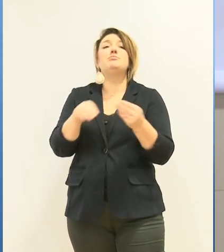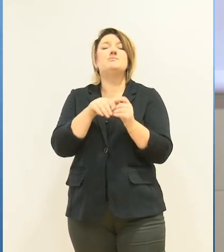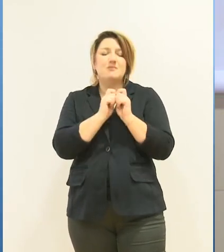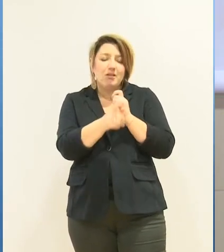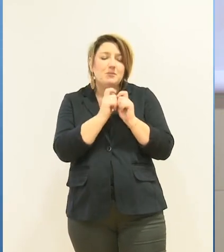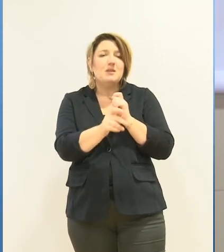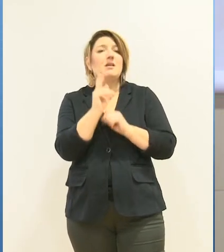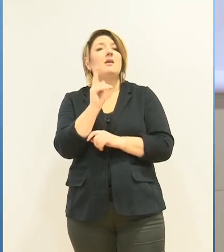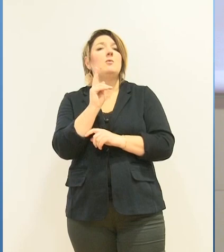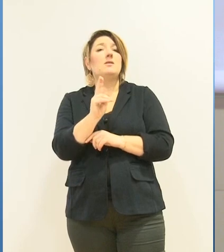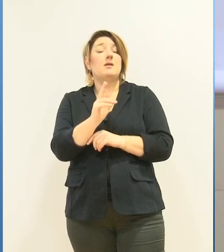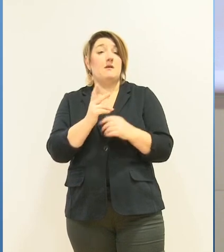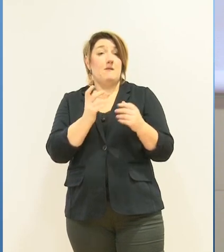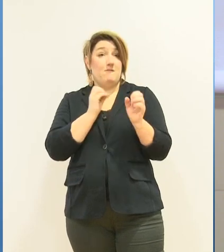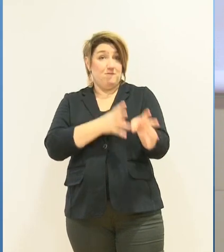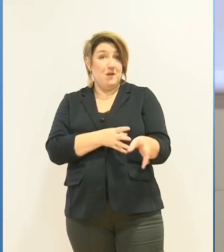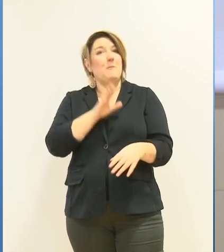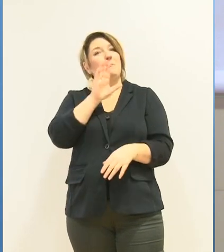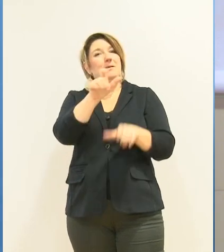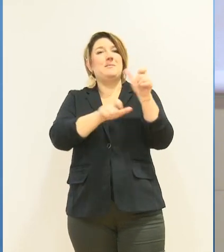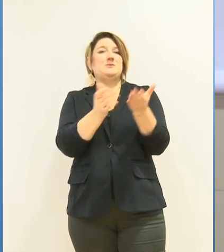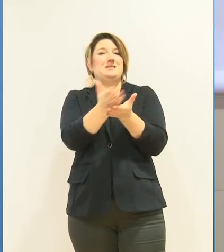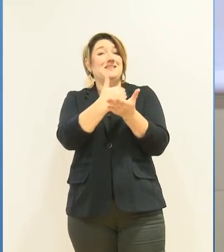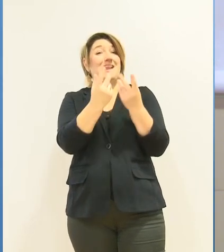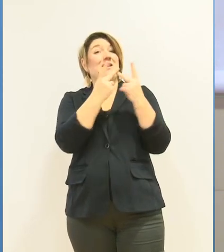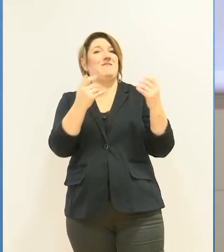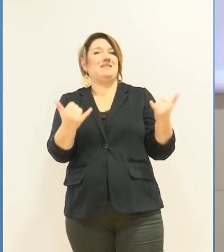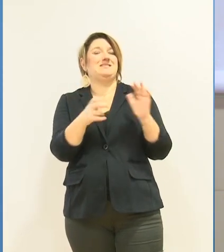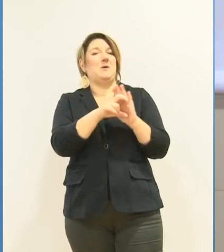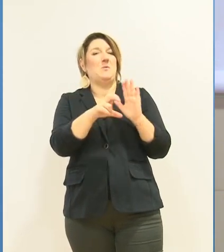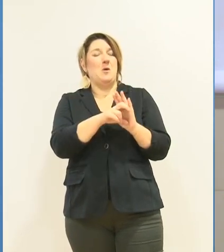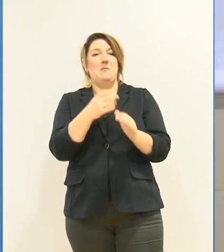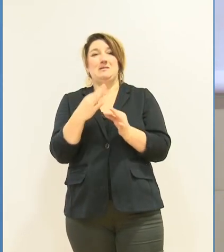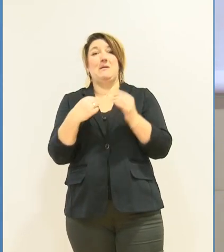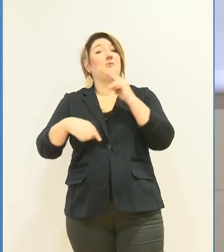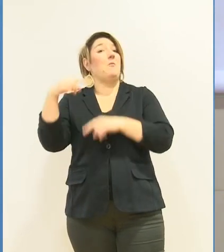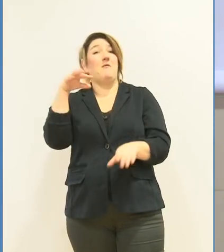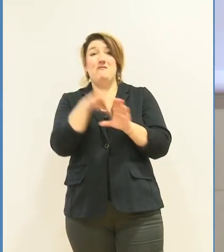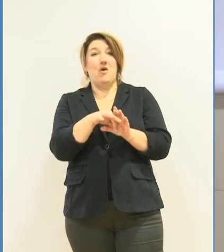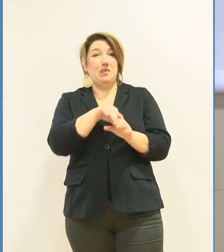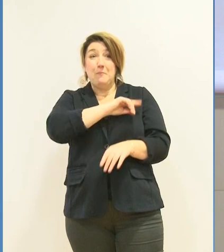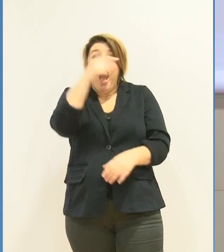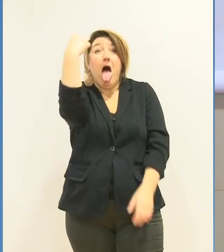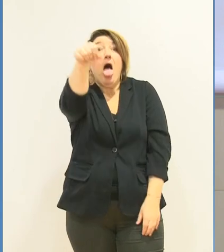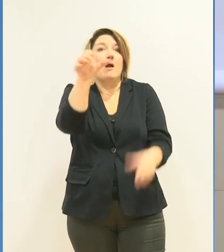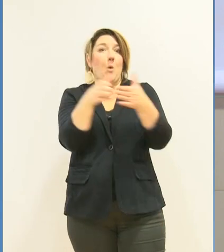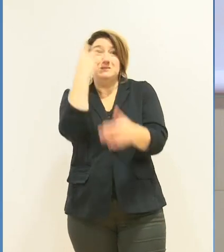vélo pour les salariés de la ville de grenoble en septembre dernier et votre groupe est également le seul à ne pas avoir soutenu le dernier